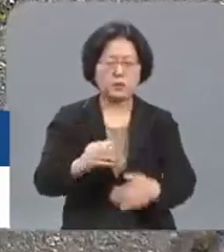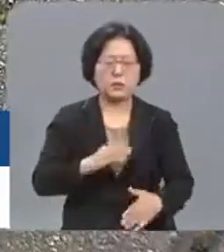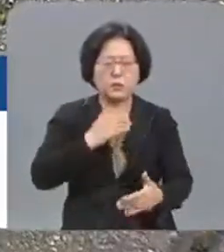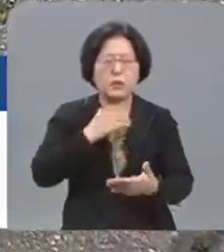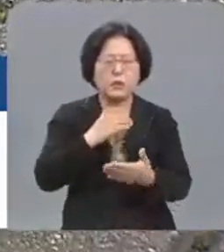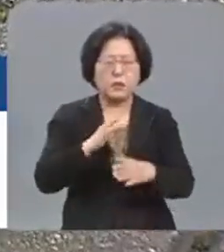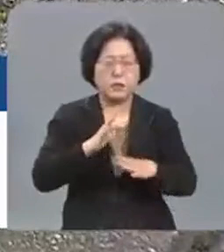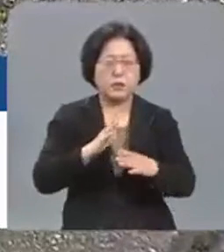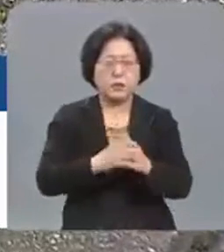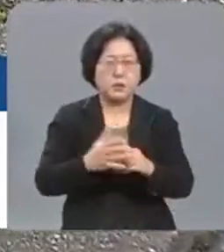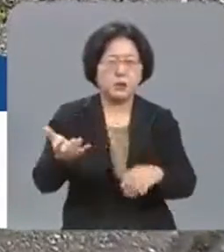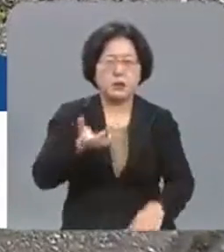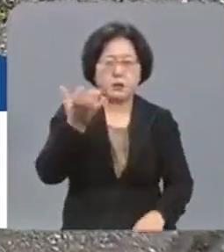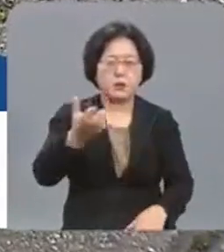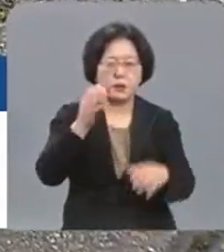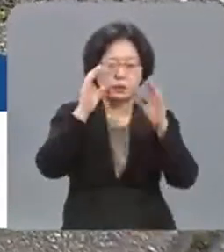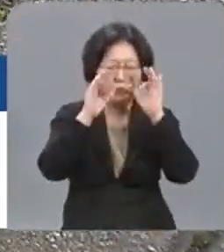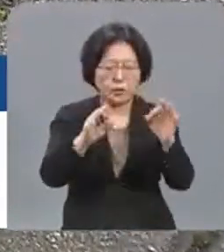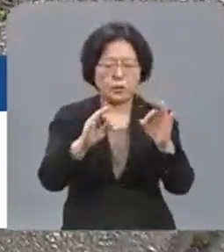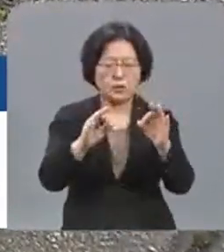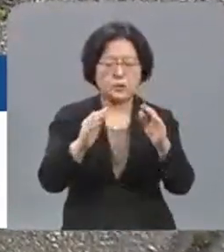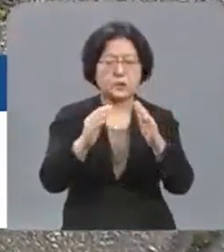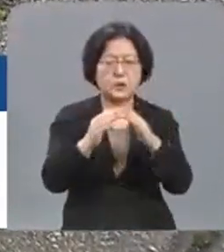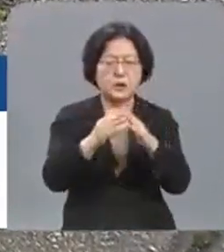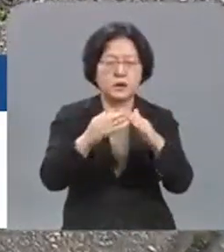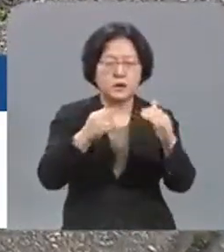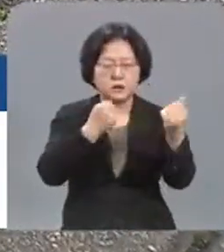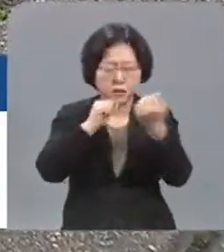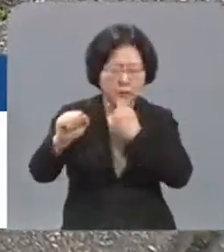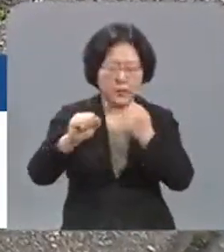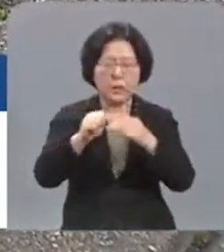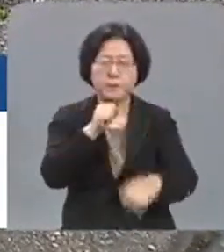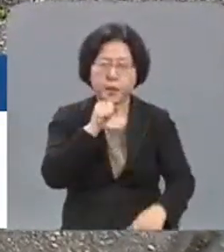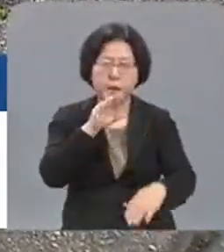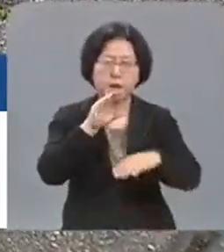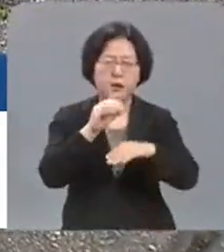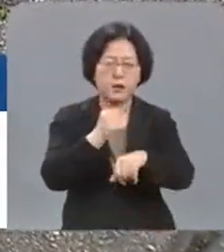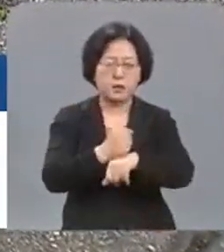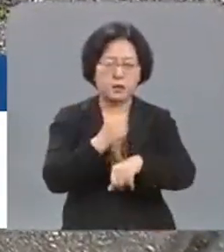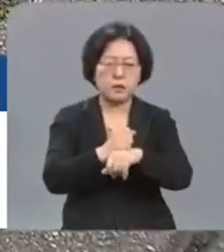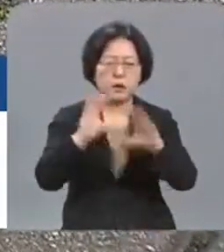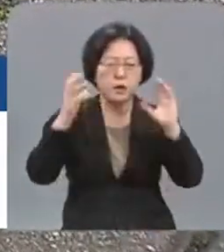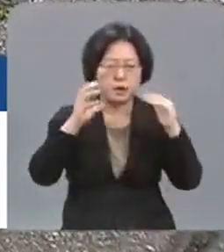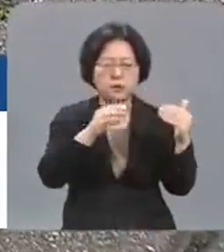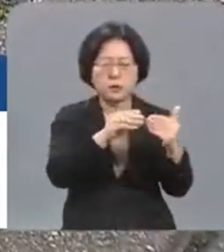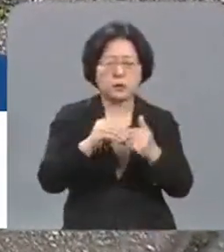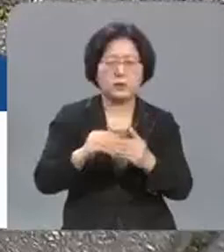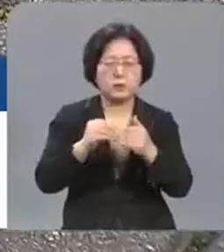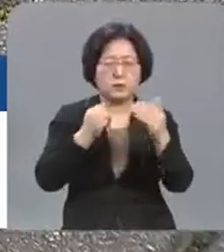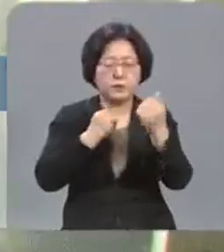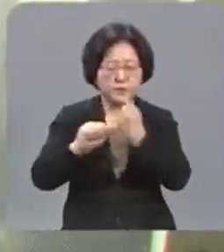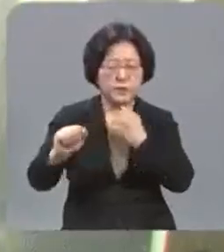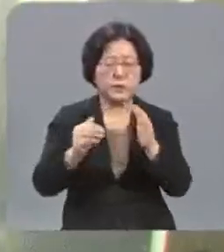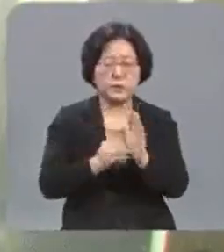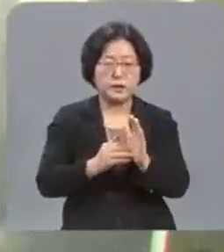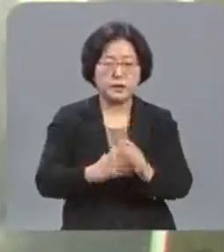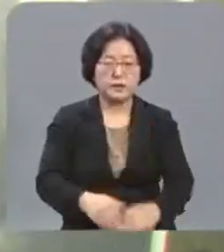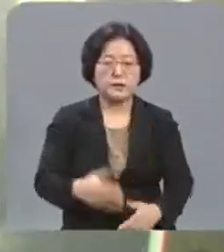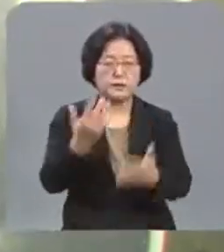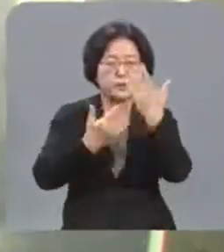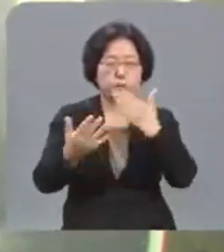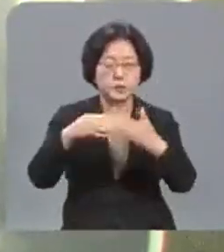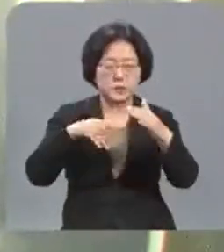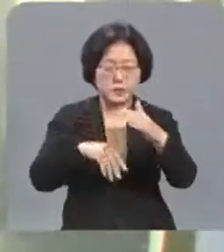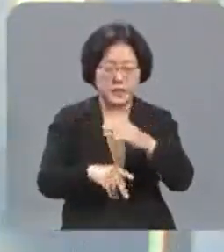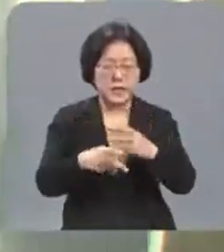놀랐죠. 연기가 보였거든요, 저희 쪽에서는. 대피하라고 방송도 나오고 해가지고 애기들 다 데리고 나왔죠. 불은